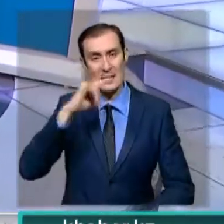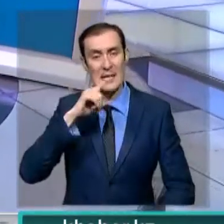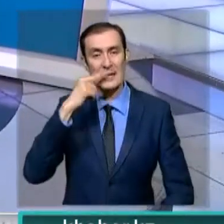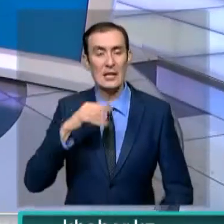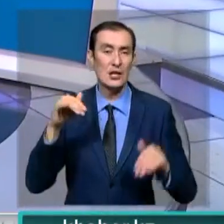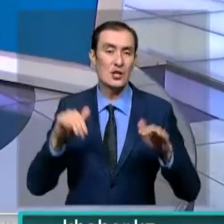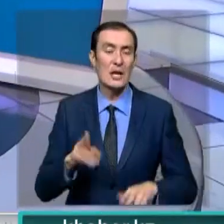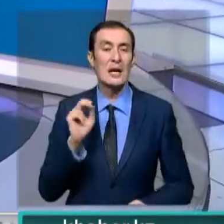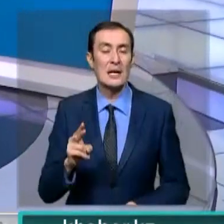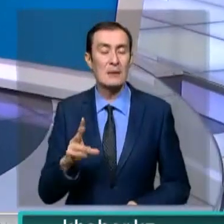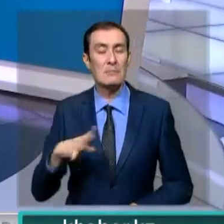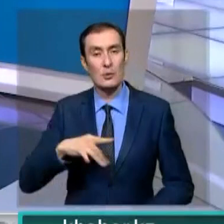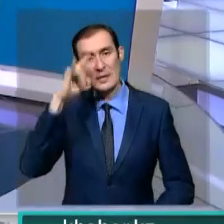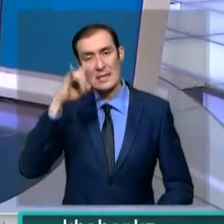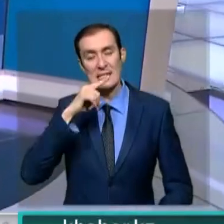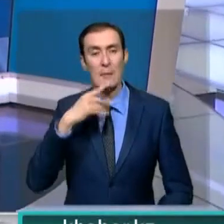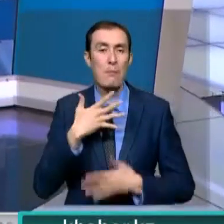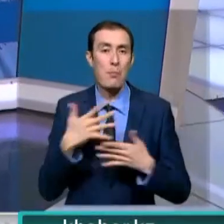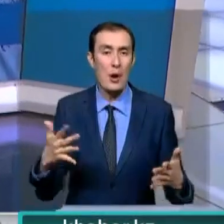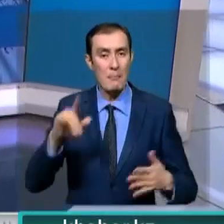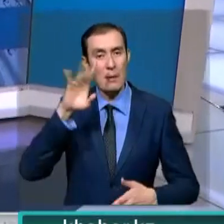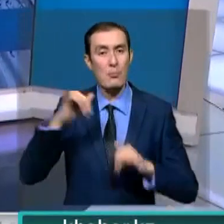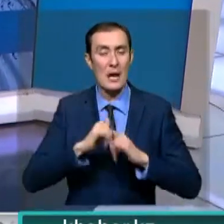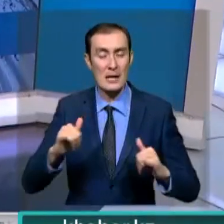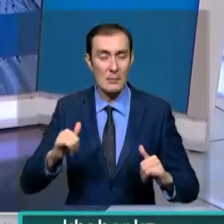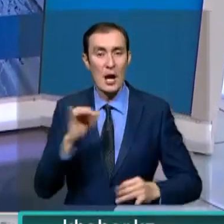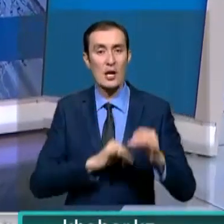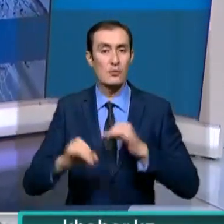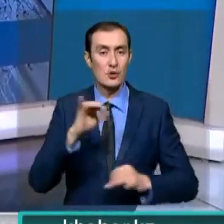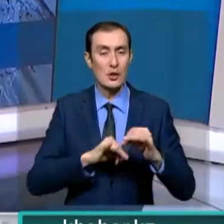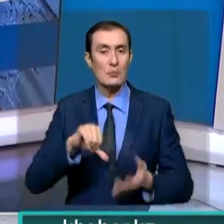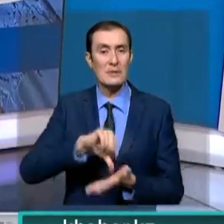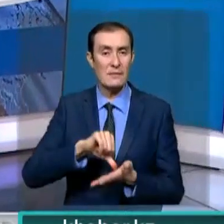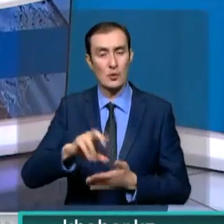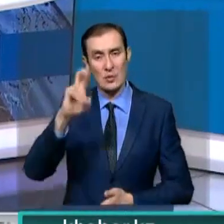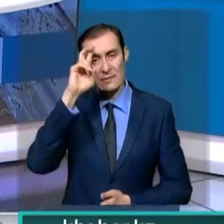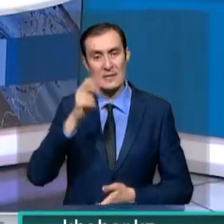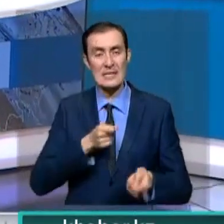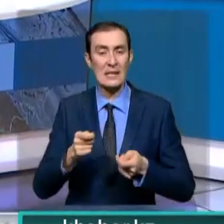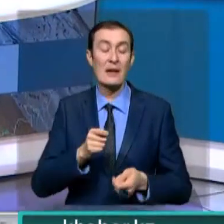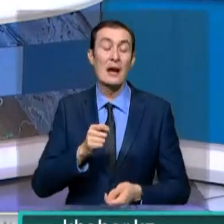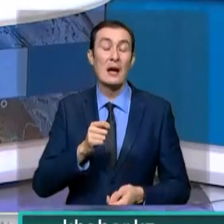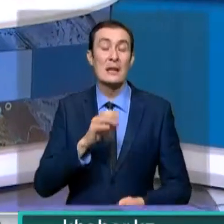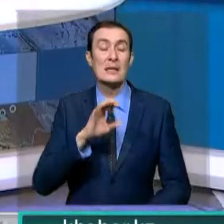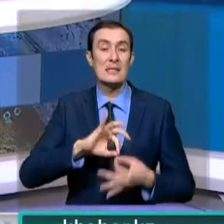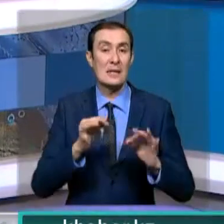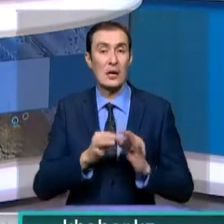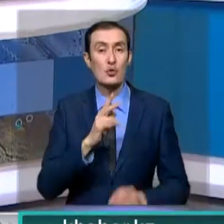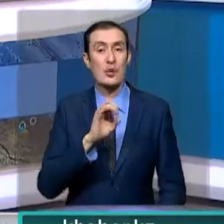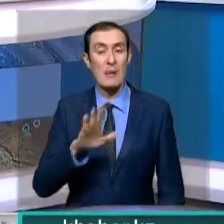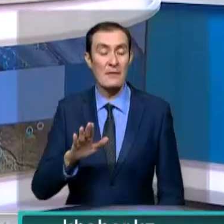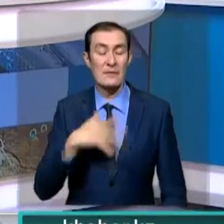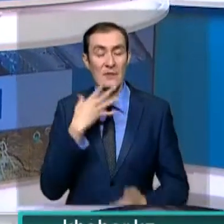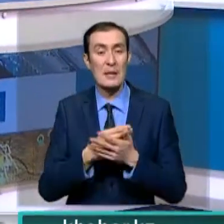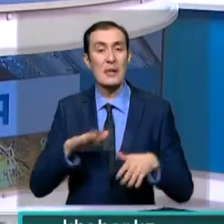решали как сделать казахский язык еще более популярна к обсуждению присоединился государственный секретарь крымбек кушербаев он озвучил